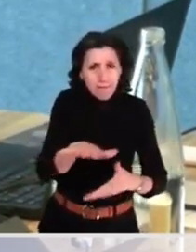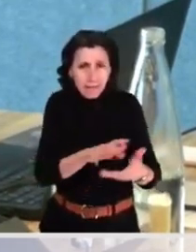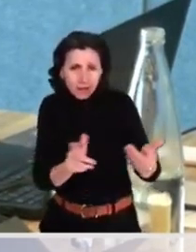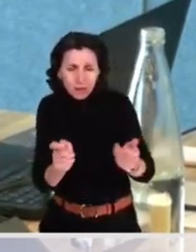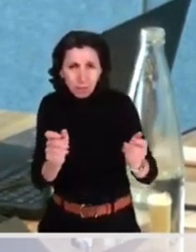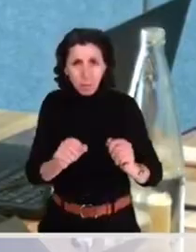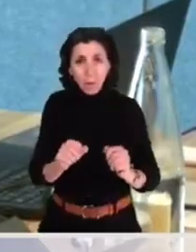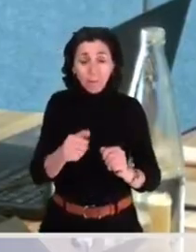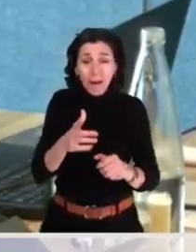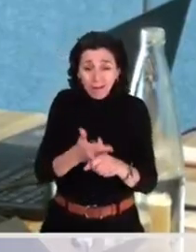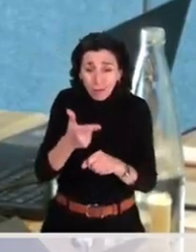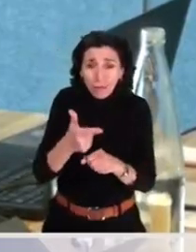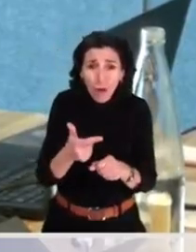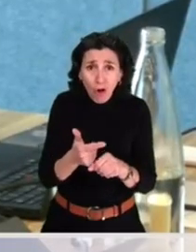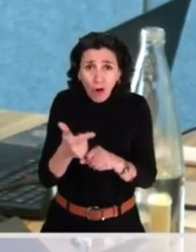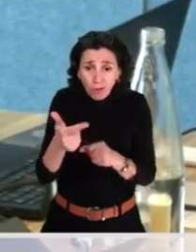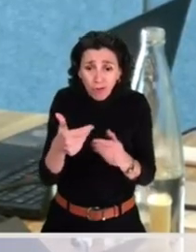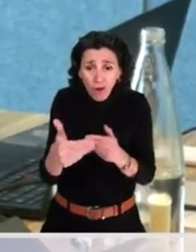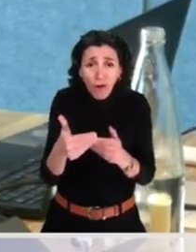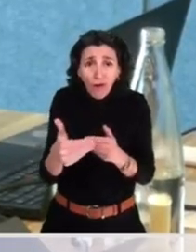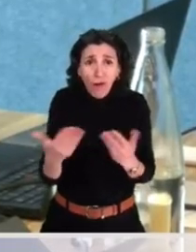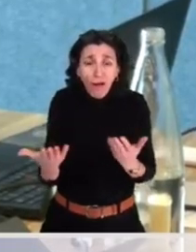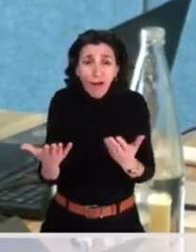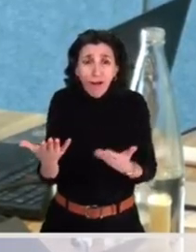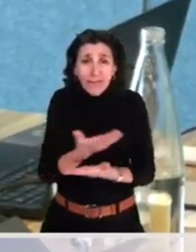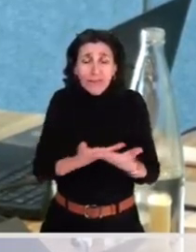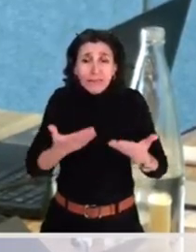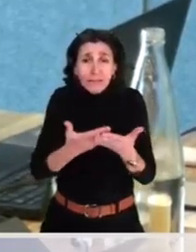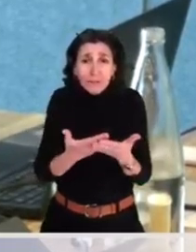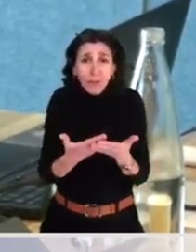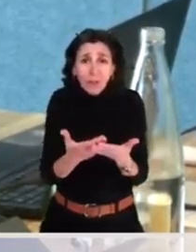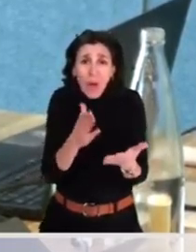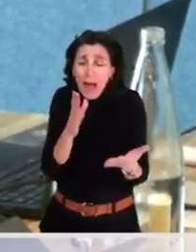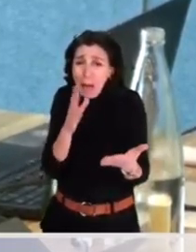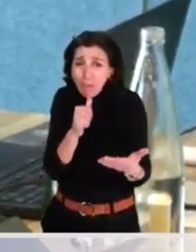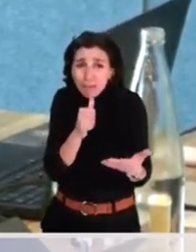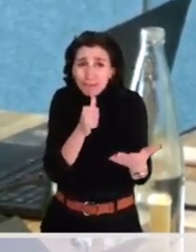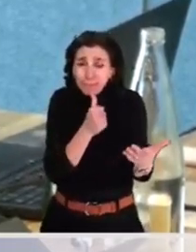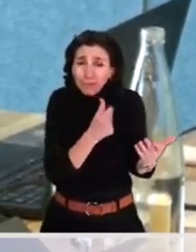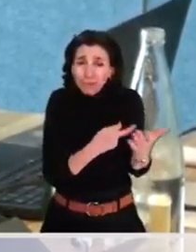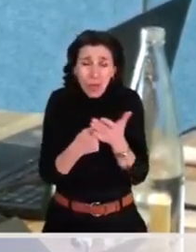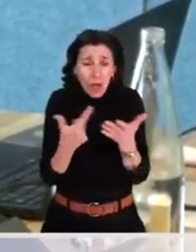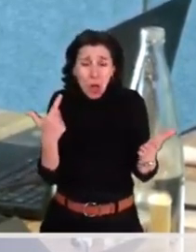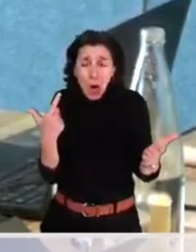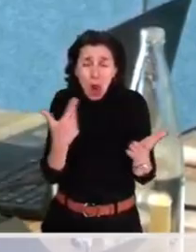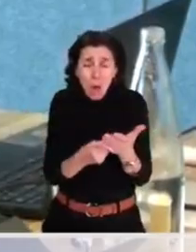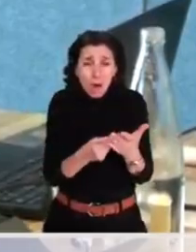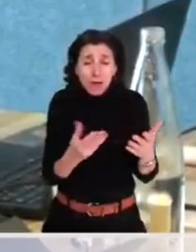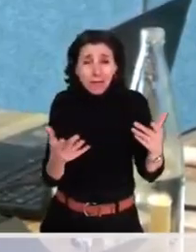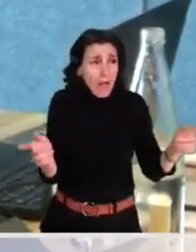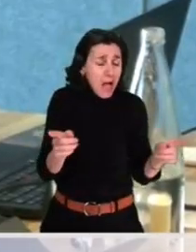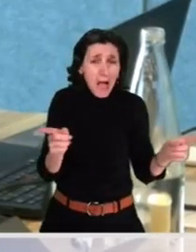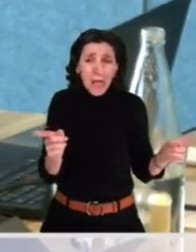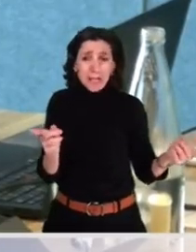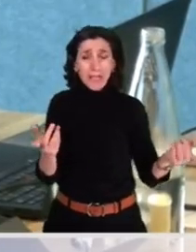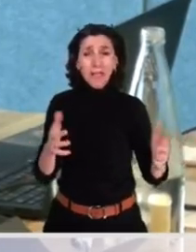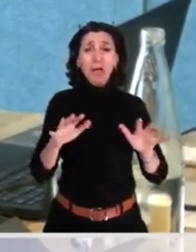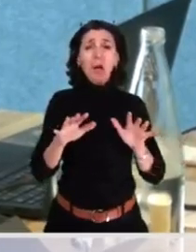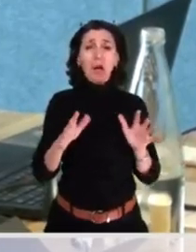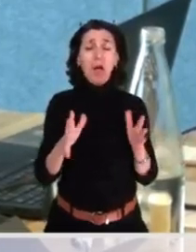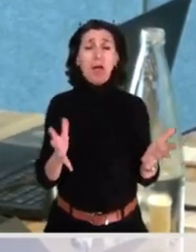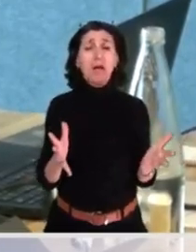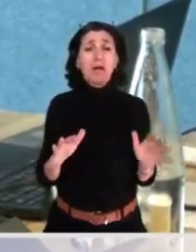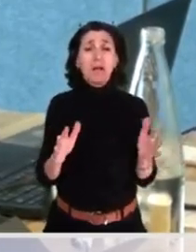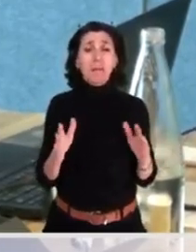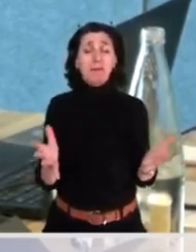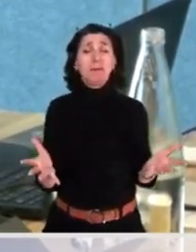viennent, on est dans une situation quasiment impossible et donc et qu'on se prive de tous les moyens d'agir au fil